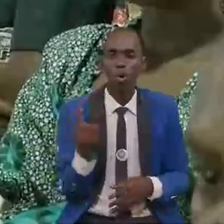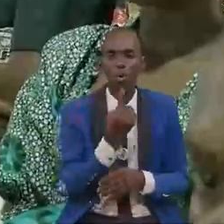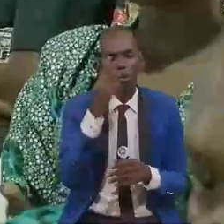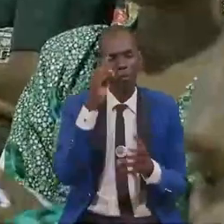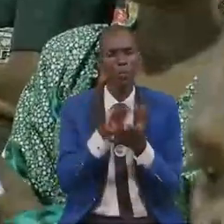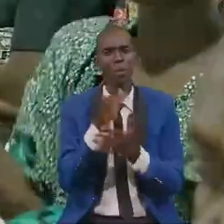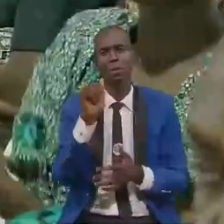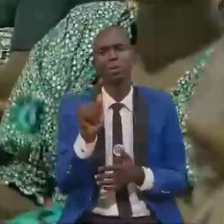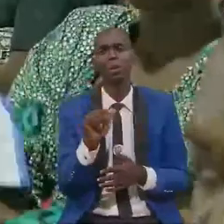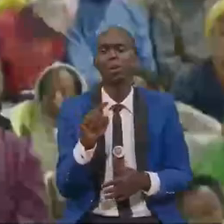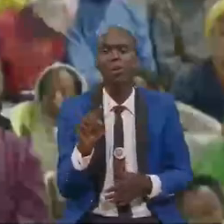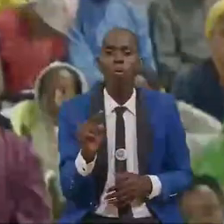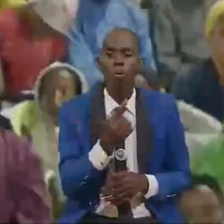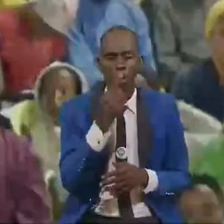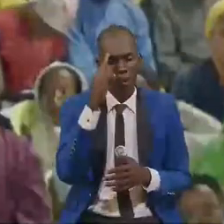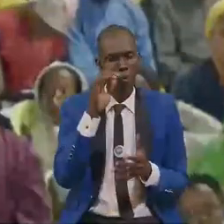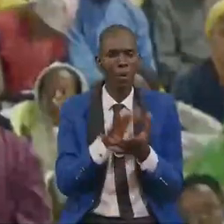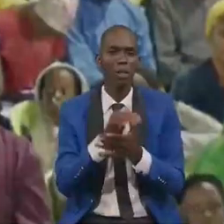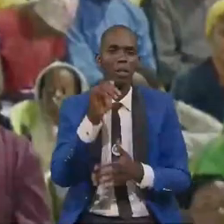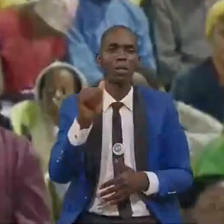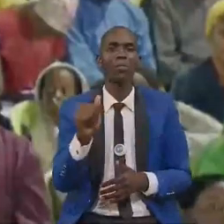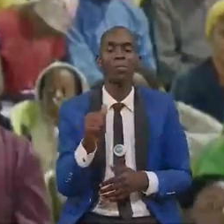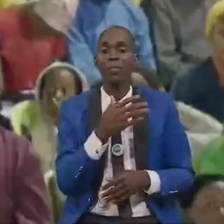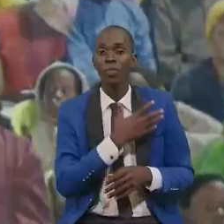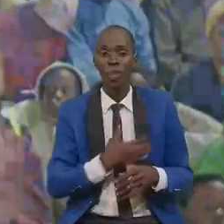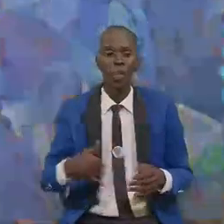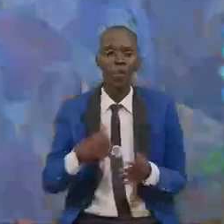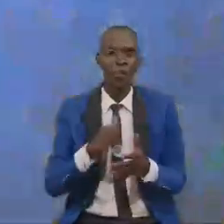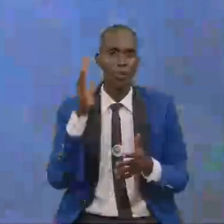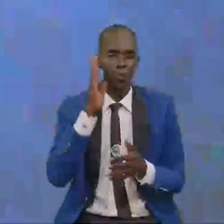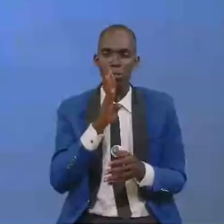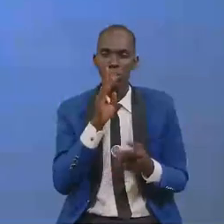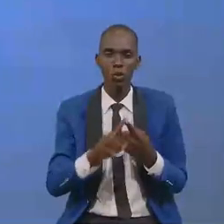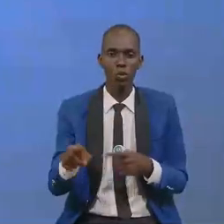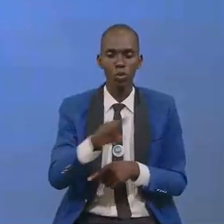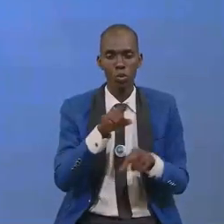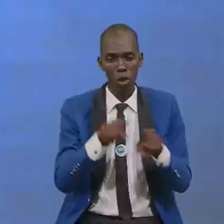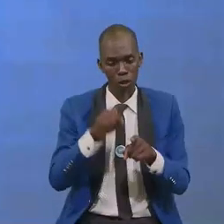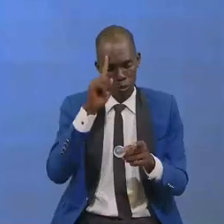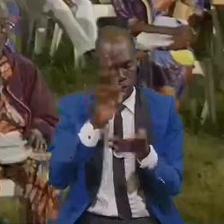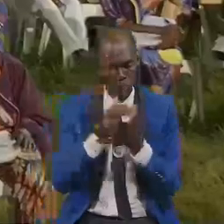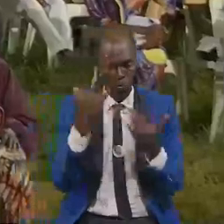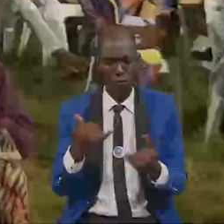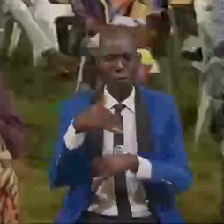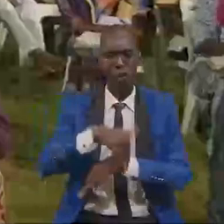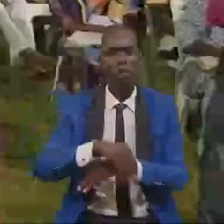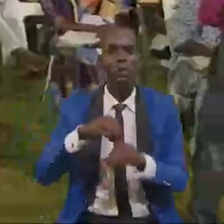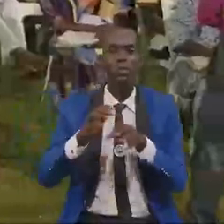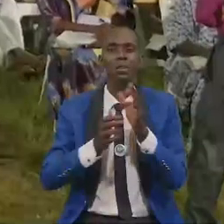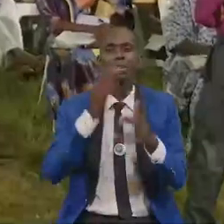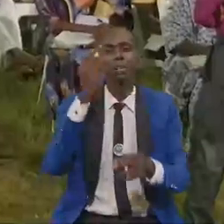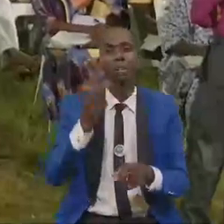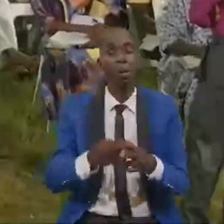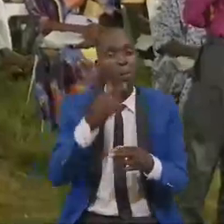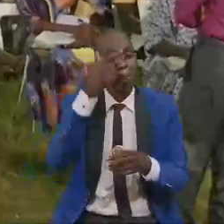croire seulement et te sera fait selon ta foi ce soir au nom de Jésus